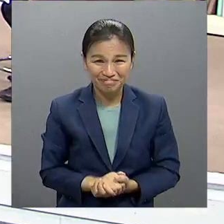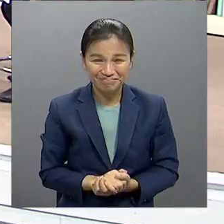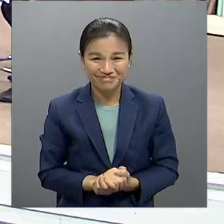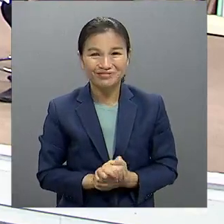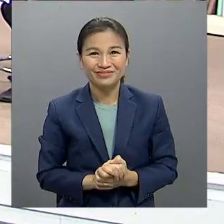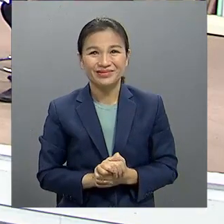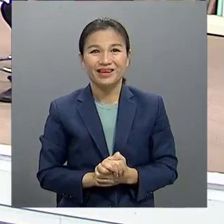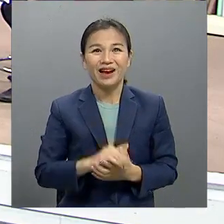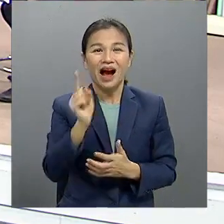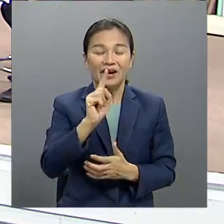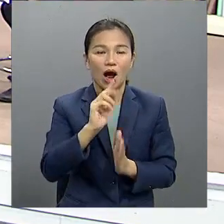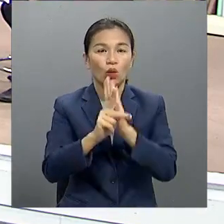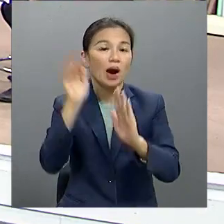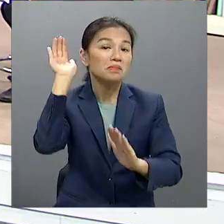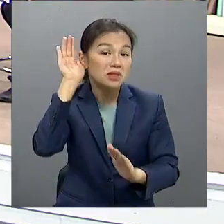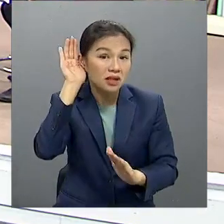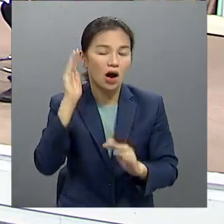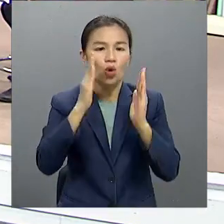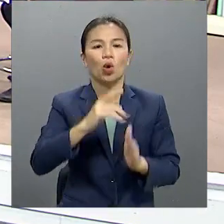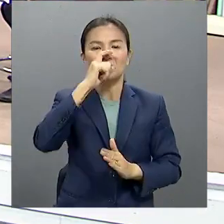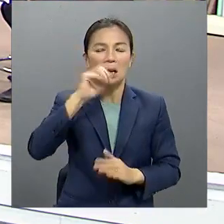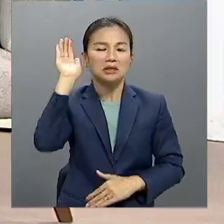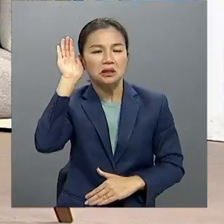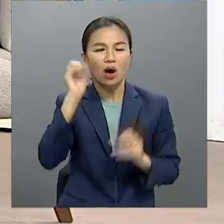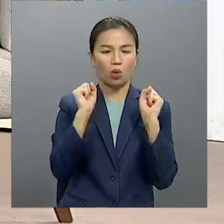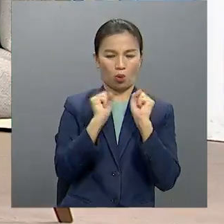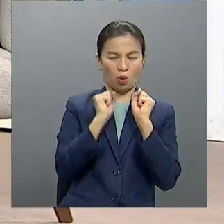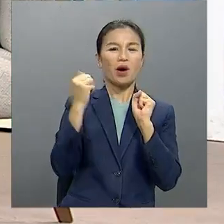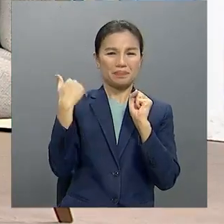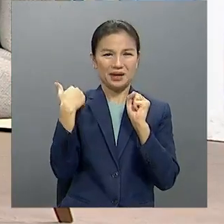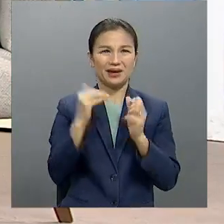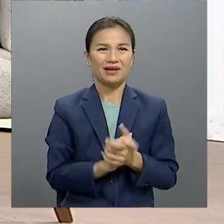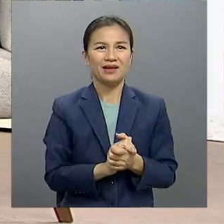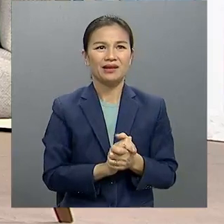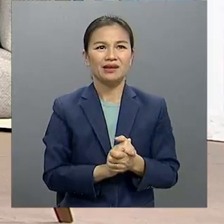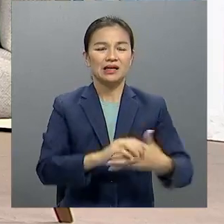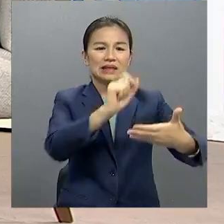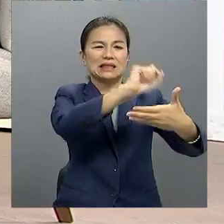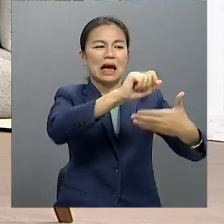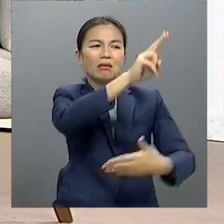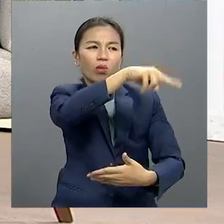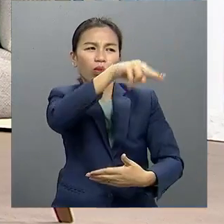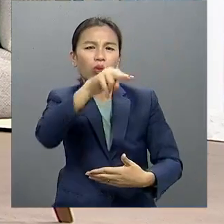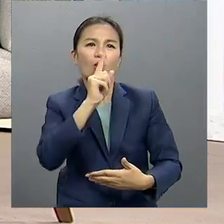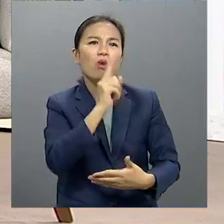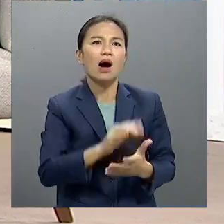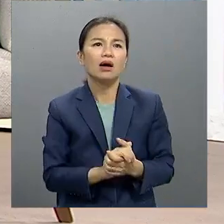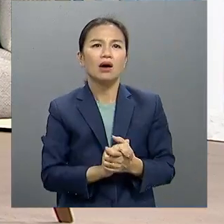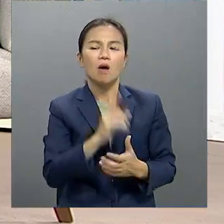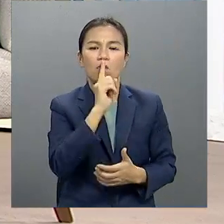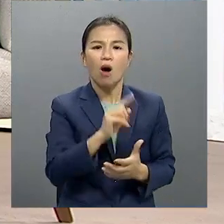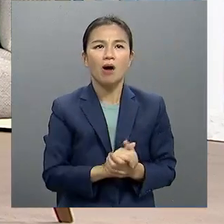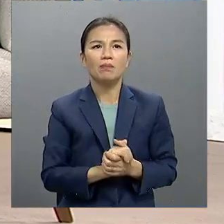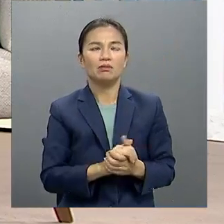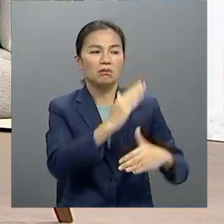ความเชื่อเนี่ยใช้กับคนไทยได้เสมอนะฮะ จริง บางทีแบบไปนะเขียนอะไรขู่อะไรไว ้ พอขู่แค่ปั๊บนะไม่เจริญไม่รุ่งเรืองปุ๊บ